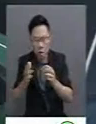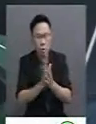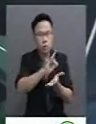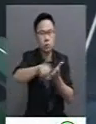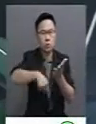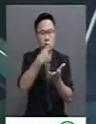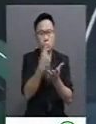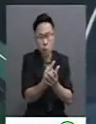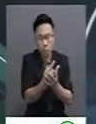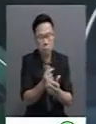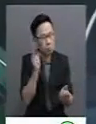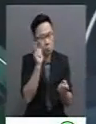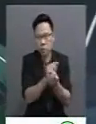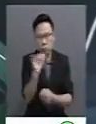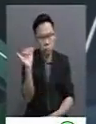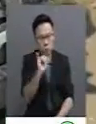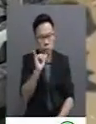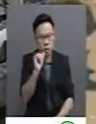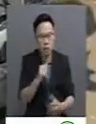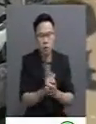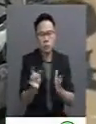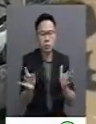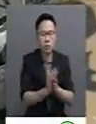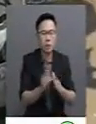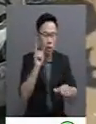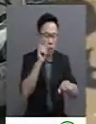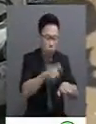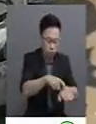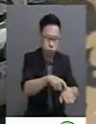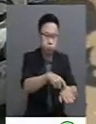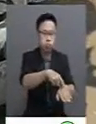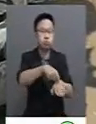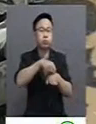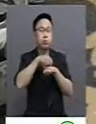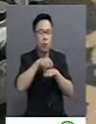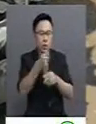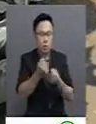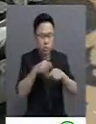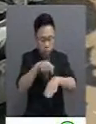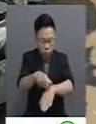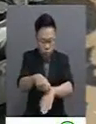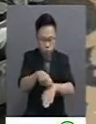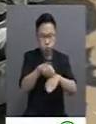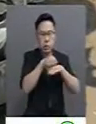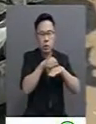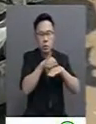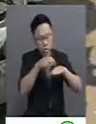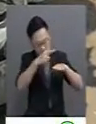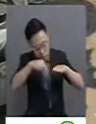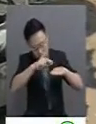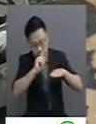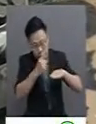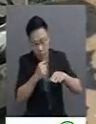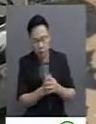า1ชั่วโมงแต่ไม่พบคนครับก็เลยใช้วิธีการคือใช้โซ่ไปผูกกับรถกระบะแล้วก็ลากรถกระบะคันนี้ขึ้น